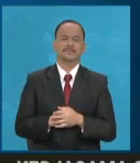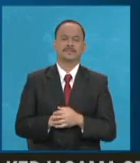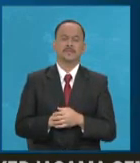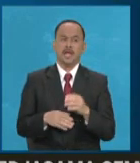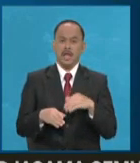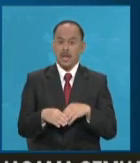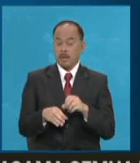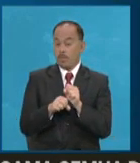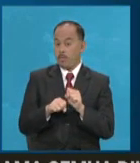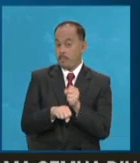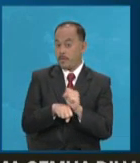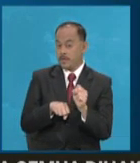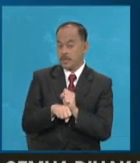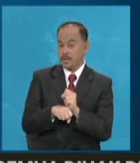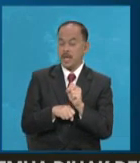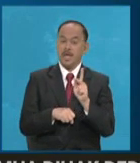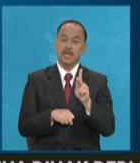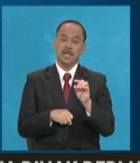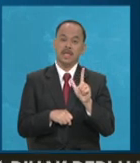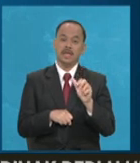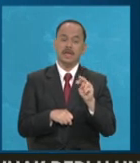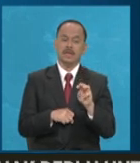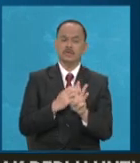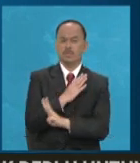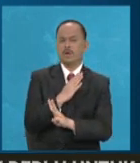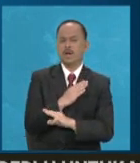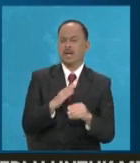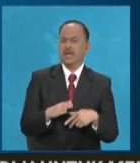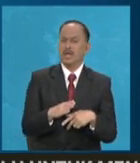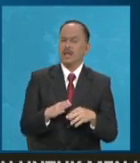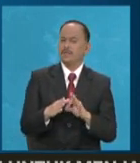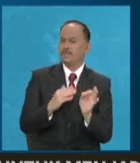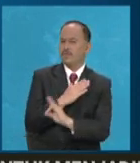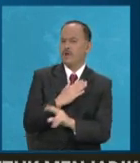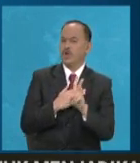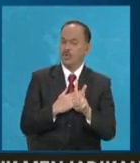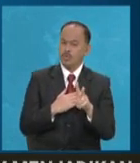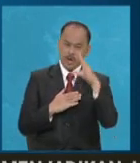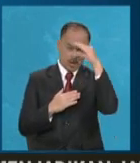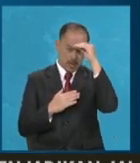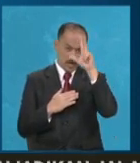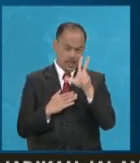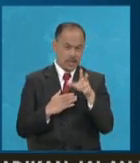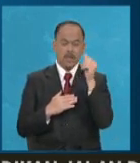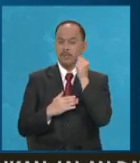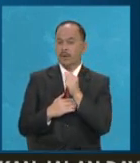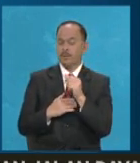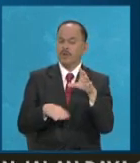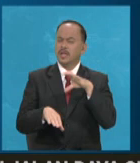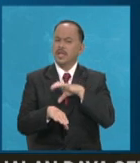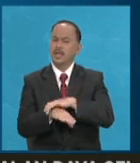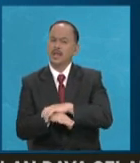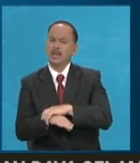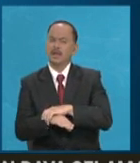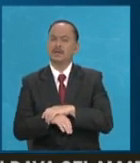dalam operasi di kawasan mukim kilat 5 warga asing yaitu dua lelaki dan 3 perempuan ditahan dan dibawa ke bagian